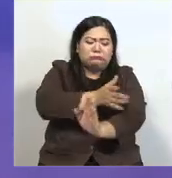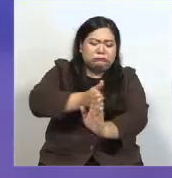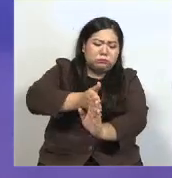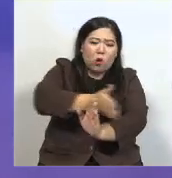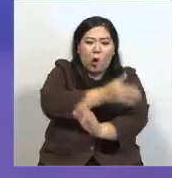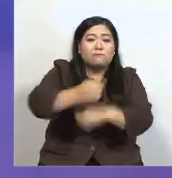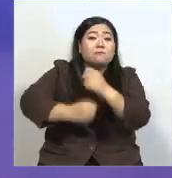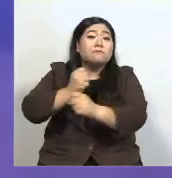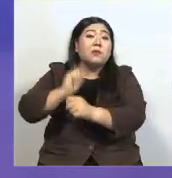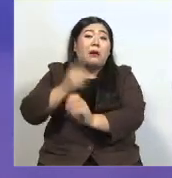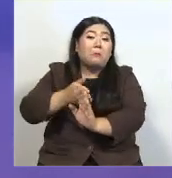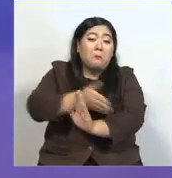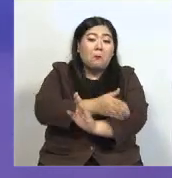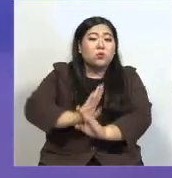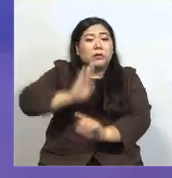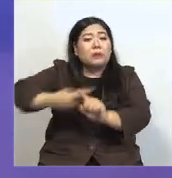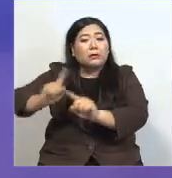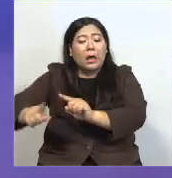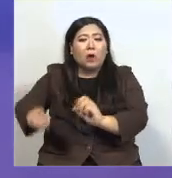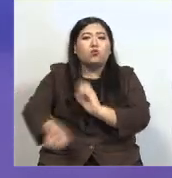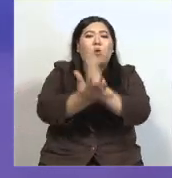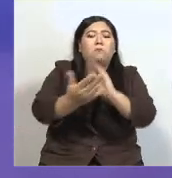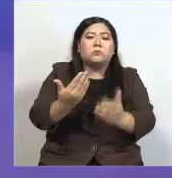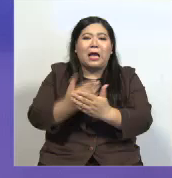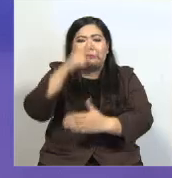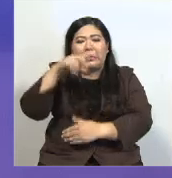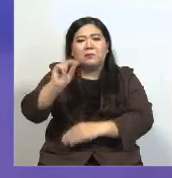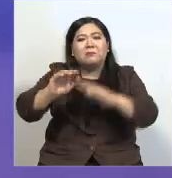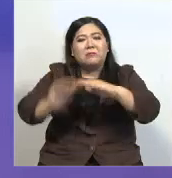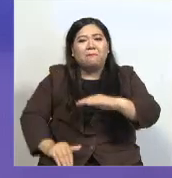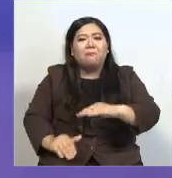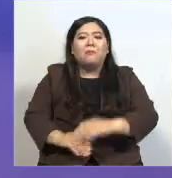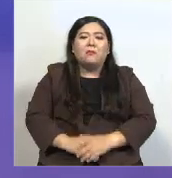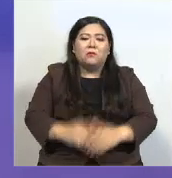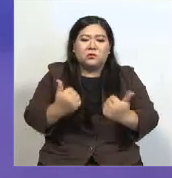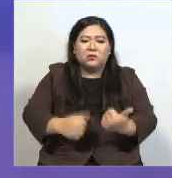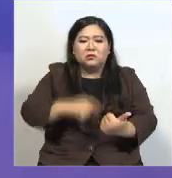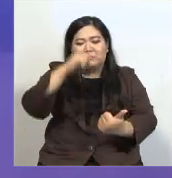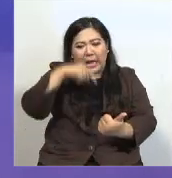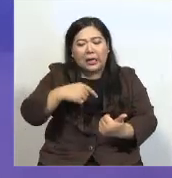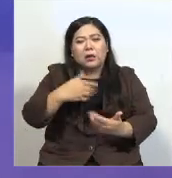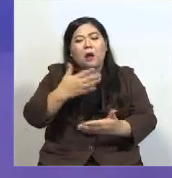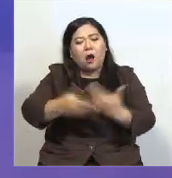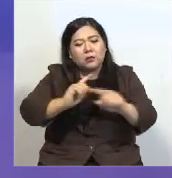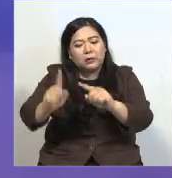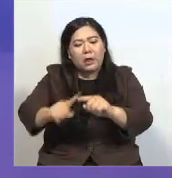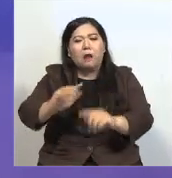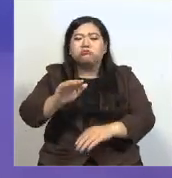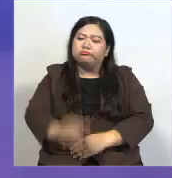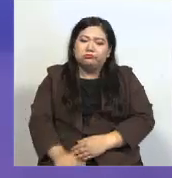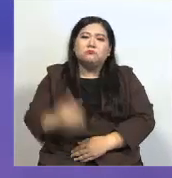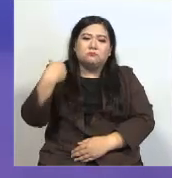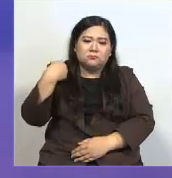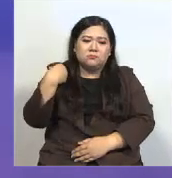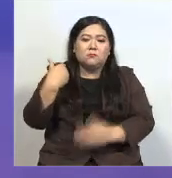ของผู้ประกอบการบางรายค่ะในขณะที่ภาวะตลาดของเรานั้นก็ยังมีสภาพคล่องต่ำแต่ล่าสุดก็มีการเ